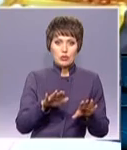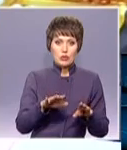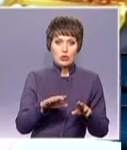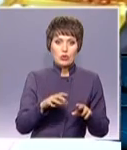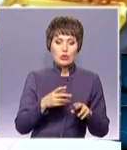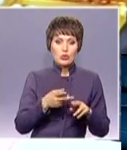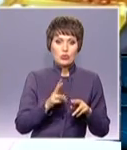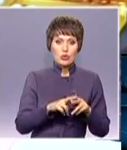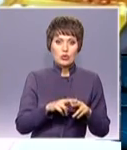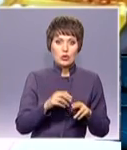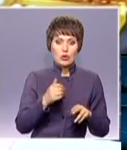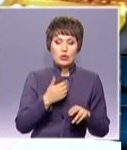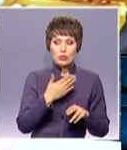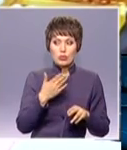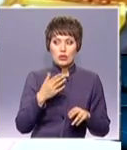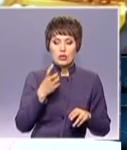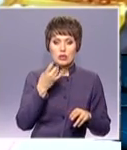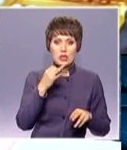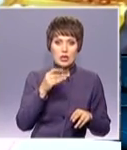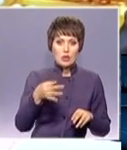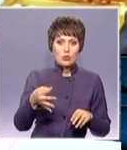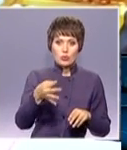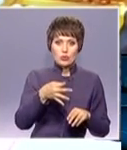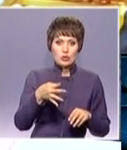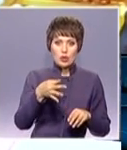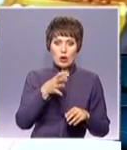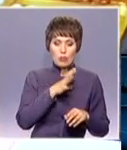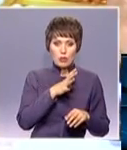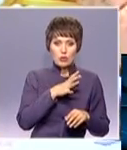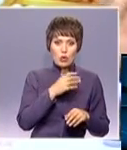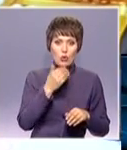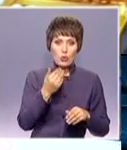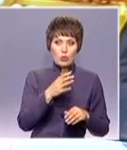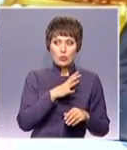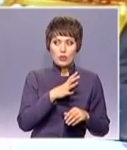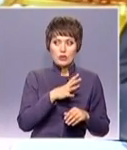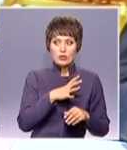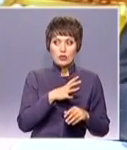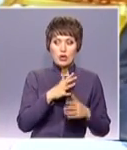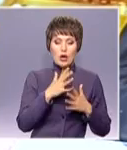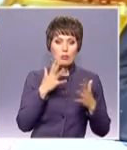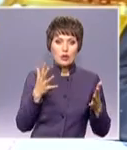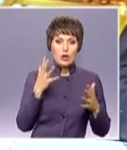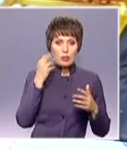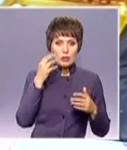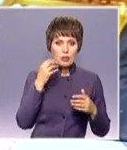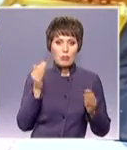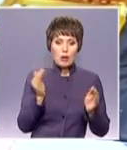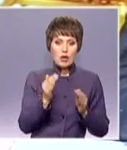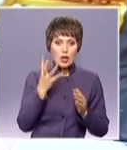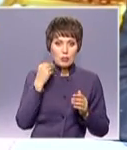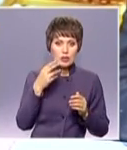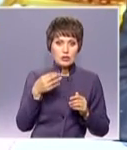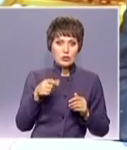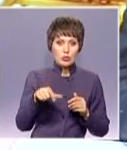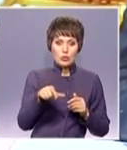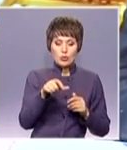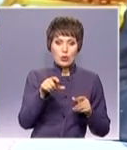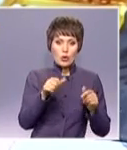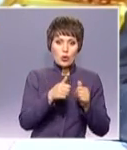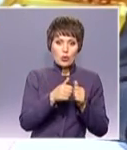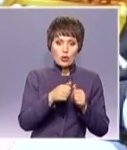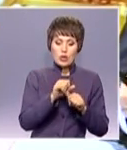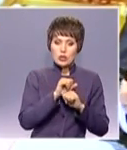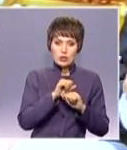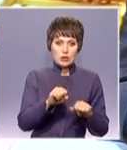Ол мына біздің Сайран деген көліміз бар, ол болсын. Мына жердегі Большой Алматинка, Мал Алматинский көлдерінде ол жерде де